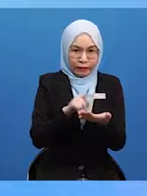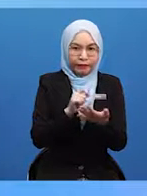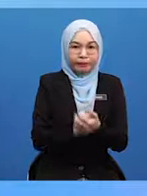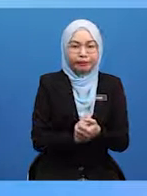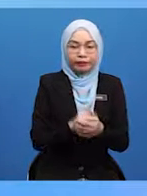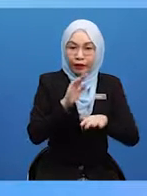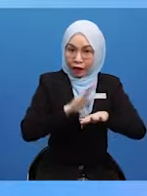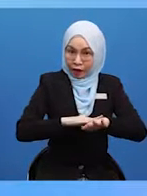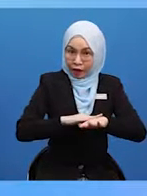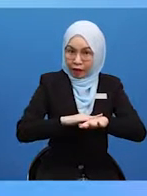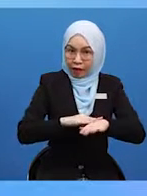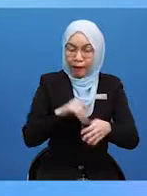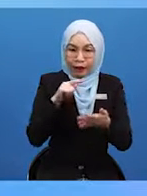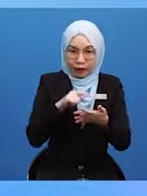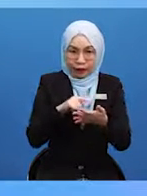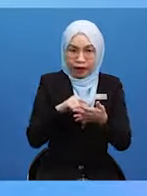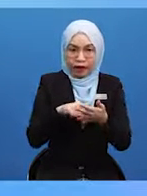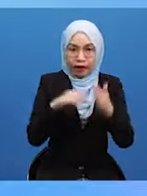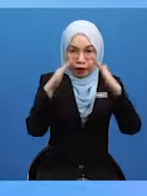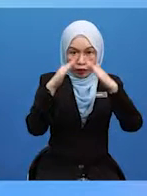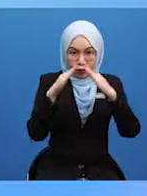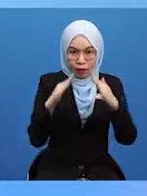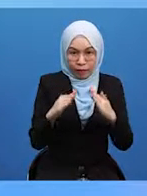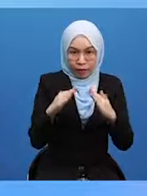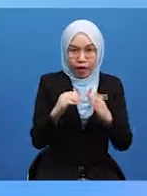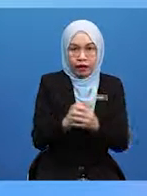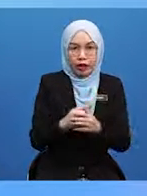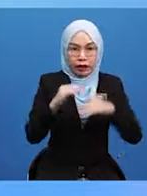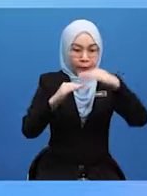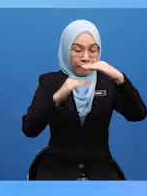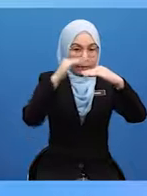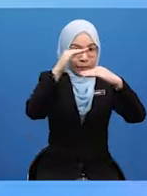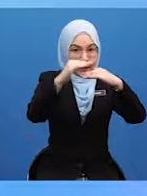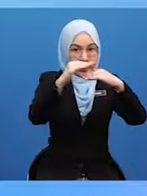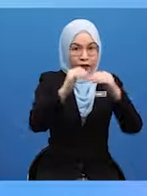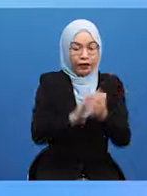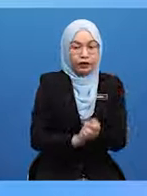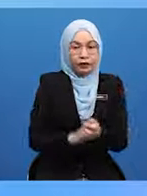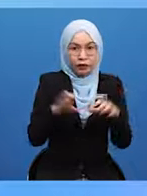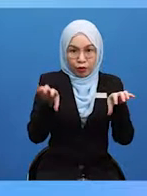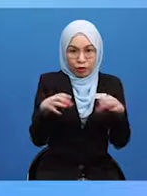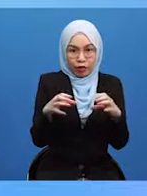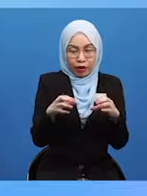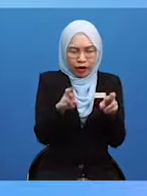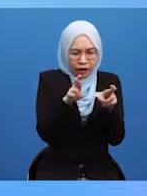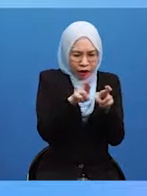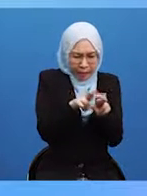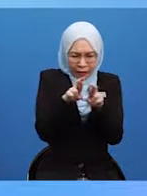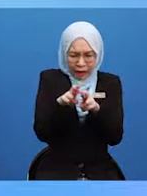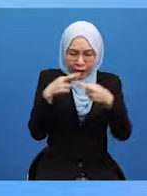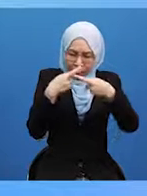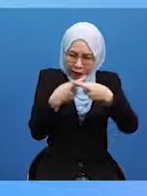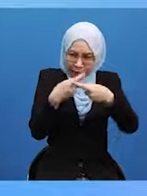ini, rumah atau bangunan dibina secara rapat-rapat,